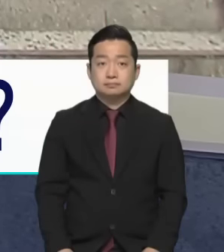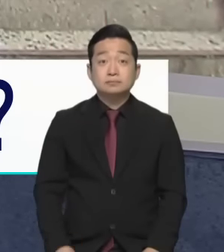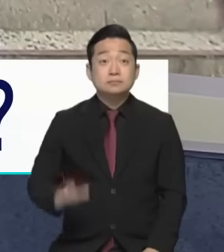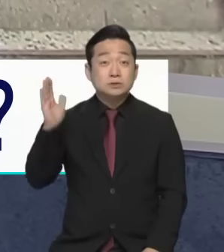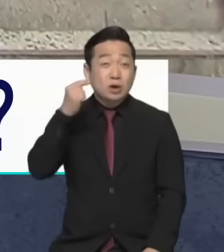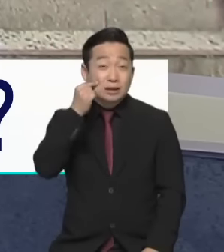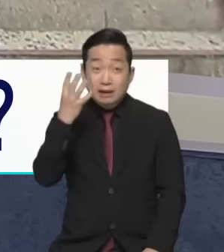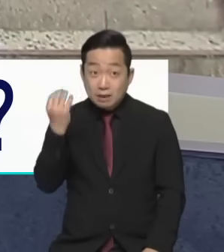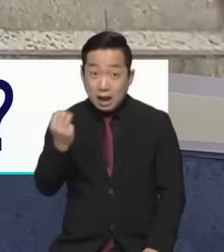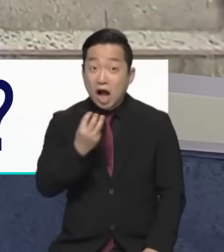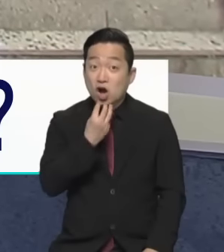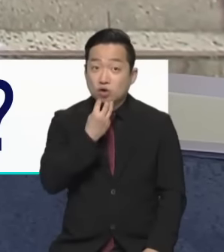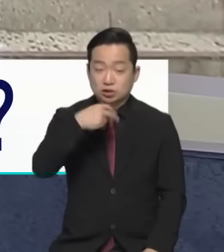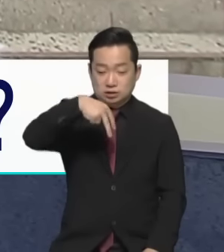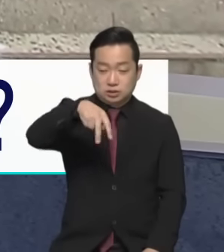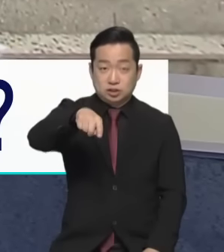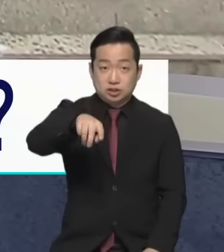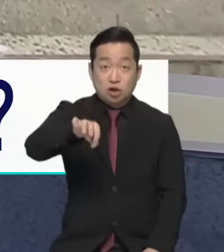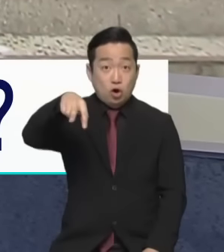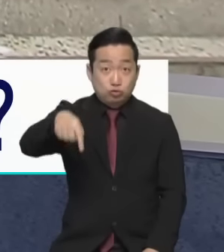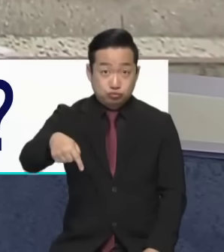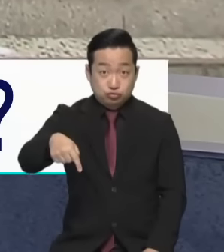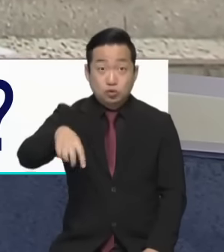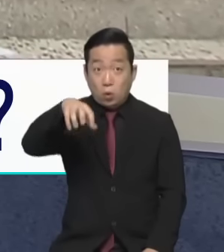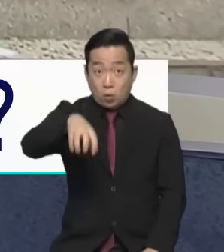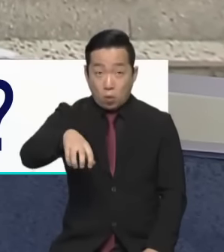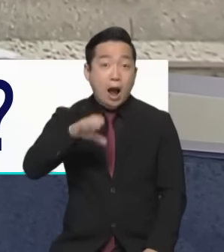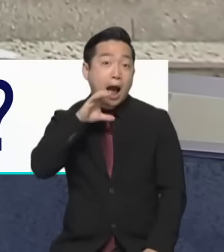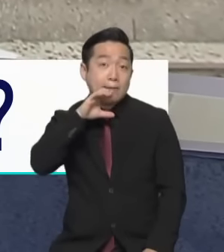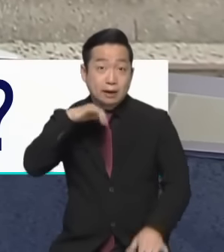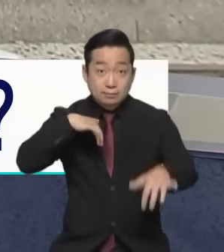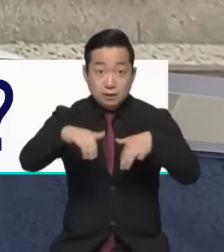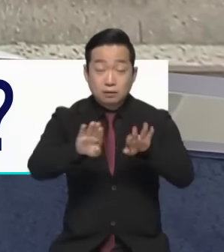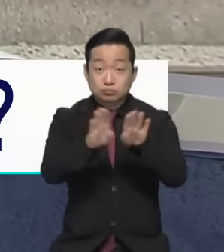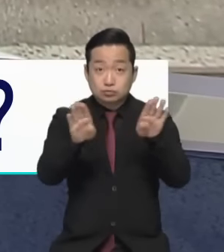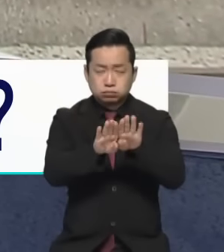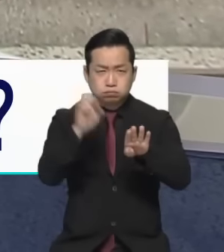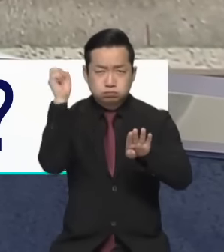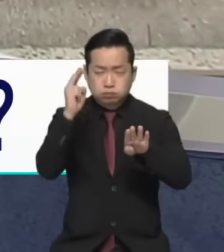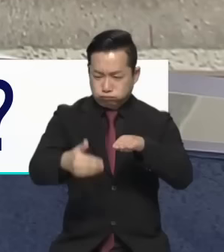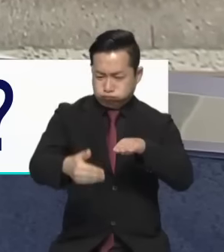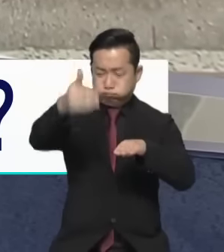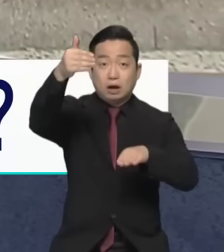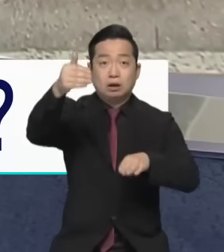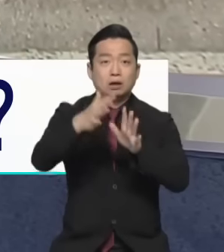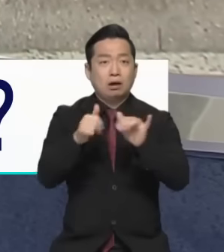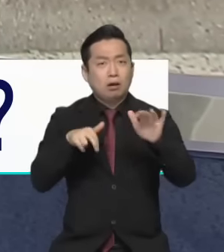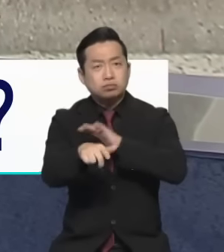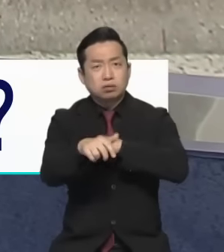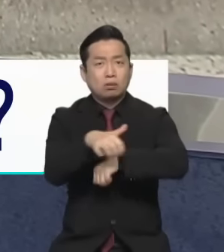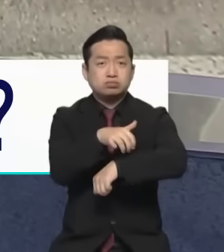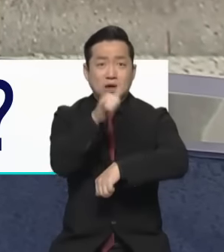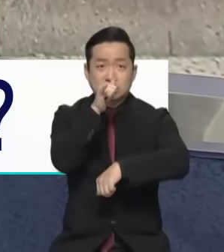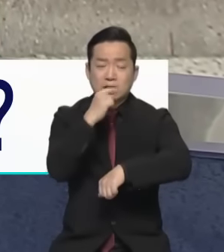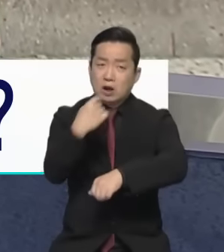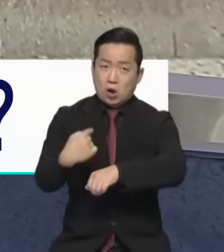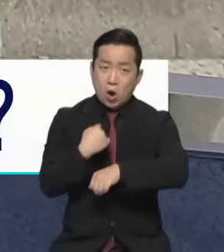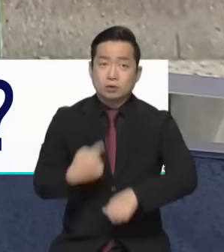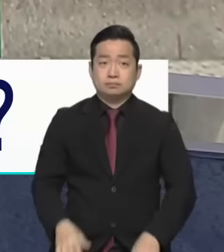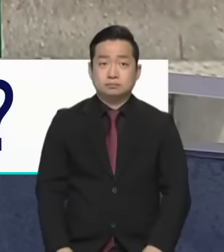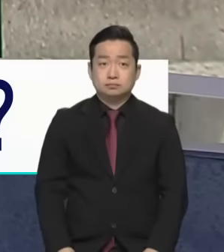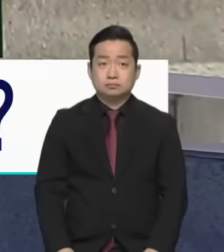요즘 인기가 많은 서울 성수동의 한 카페 출입구에 갑자기 벽이 생겨서 사람들이 불편을 겪고 있다는 제보가